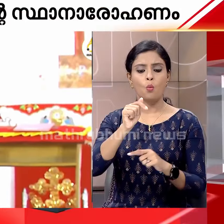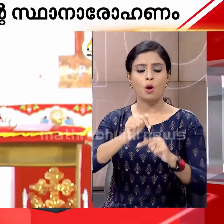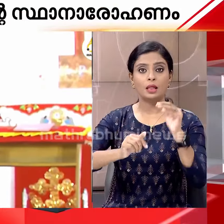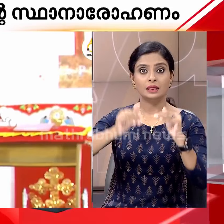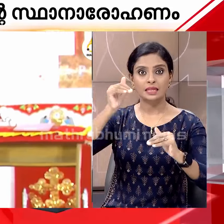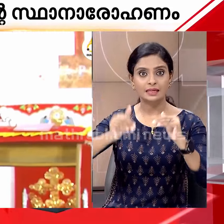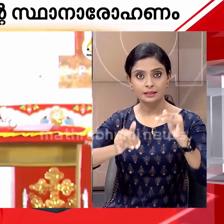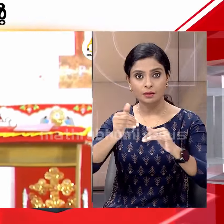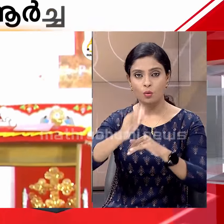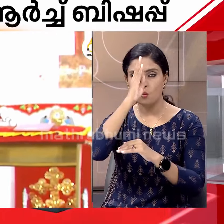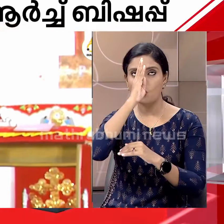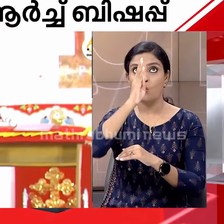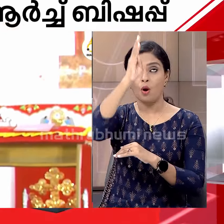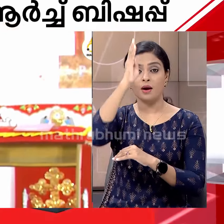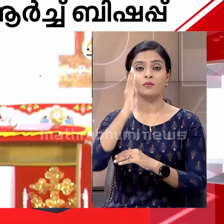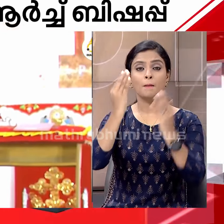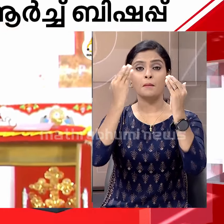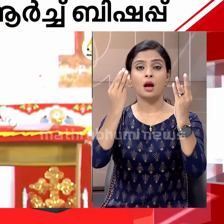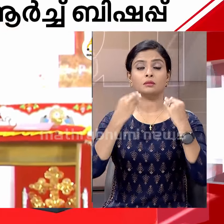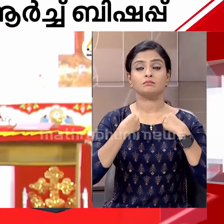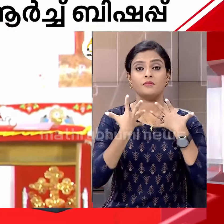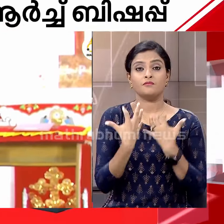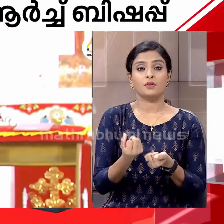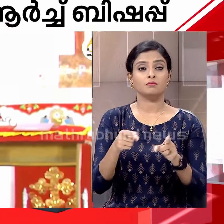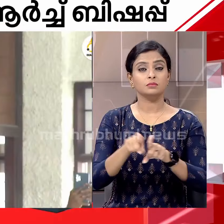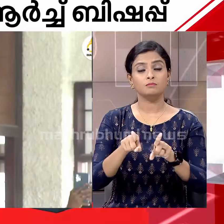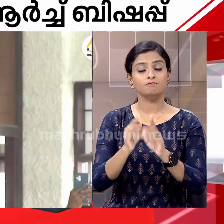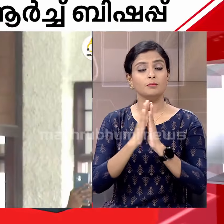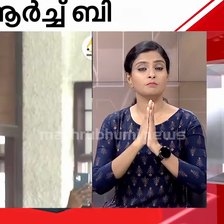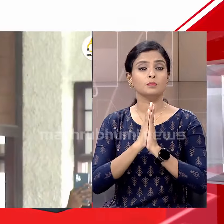പരിശുദ്ധാത്മാവിൻ്റെ നിറവുണ്ടാകാൻ വേണ്ടിയും നാം പ്രാർത്ഥിക്കുകയായിരുന്നു.